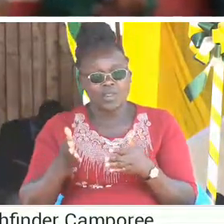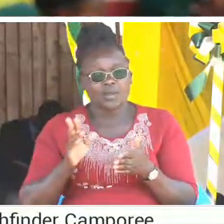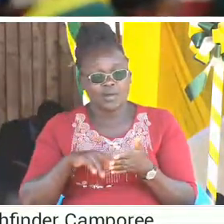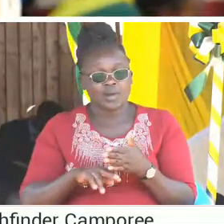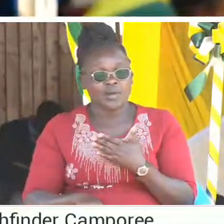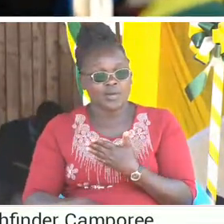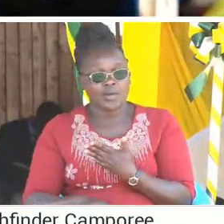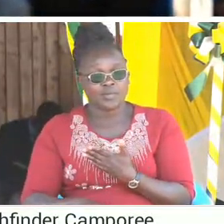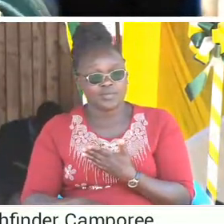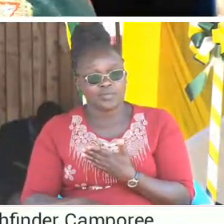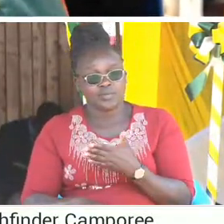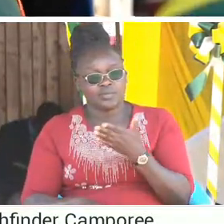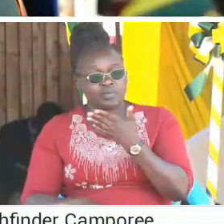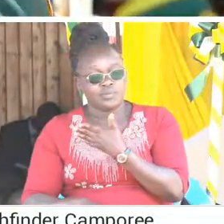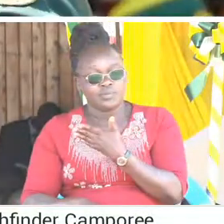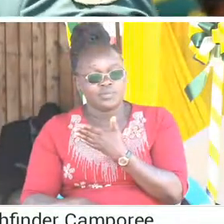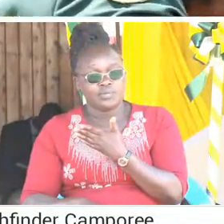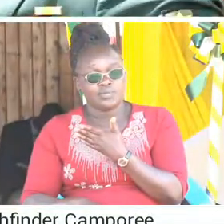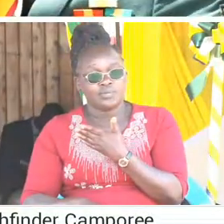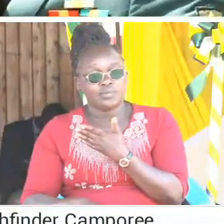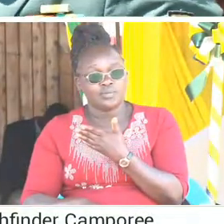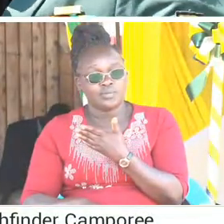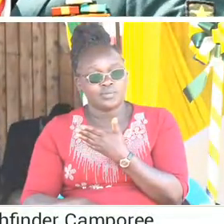soma. Deuteronomy